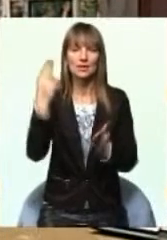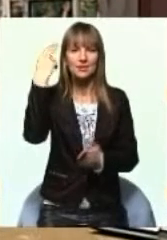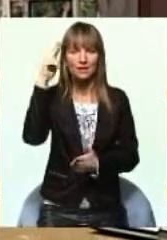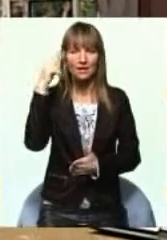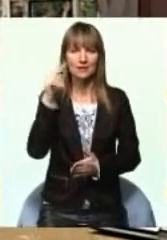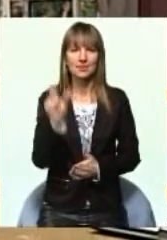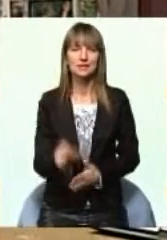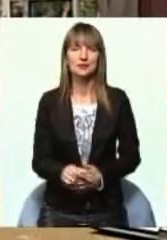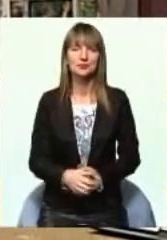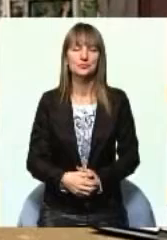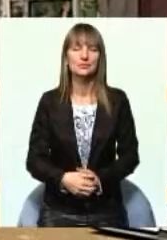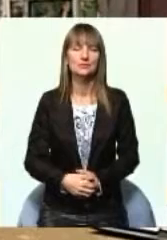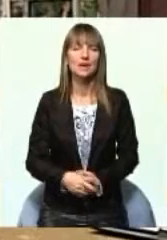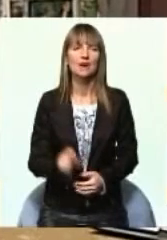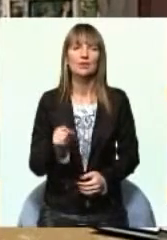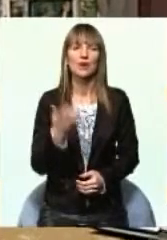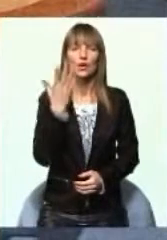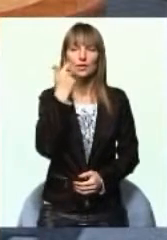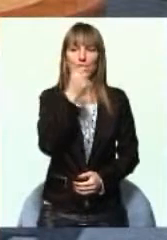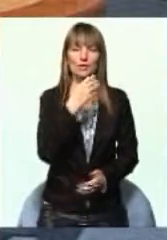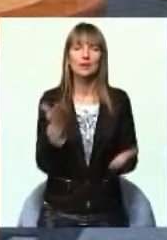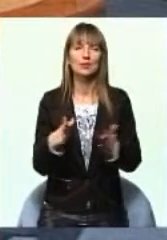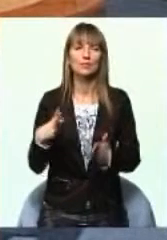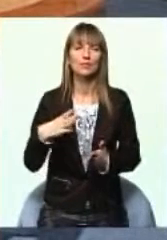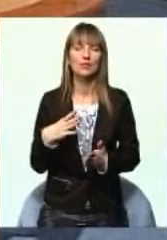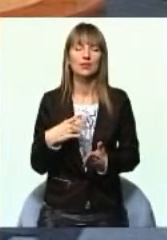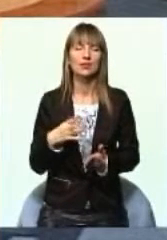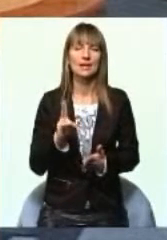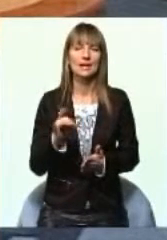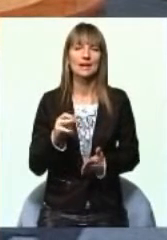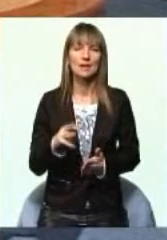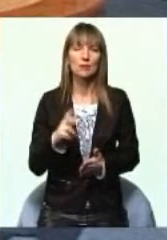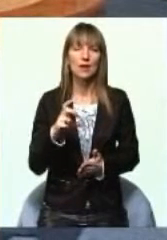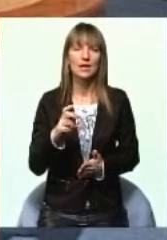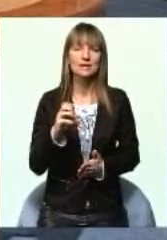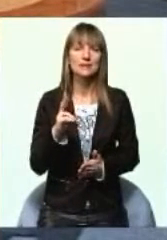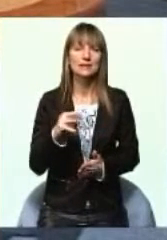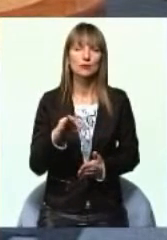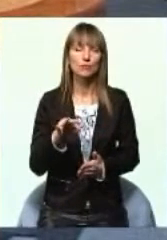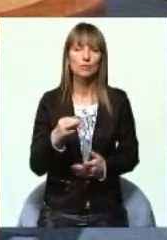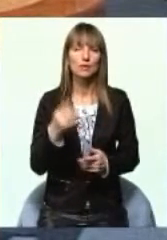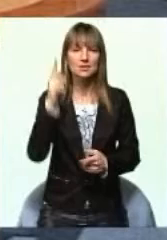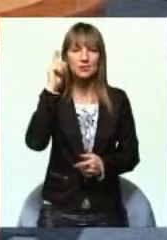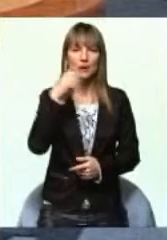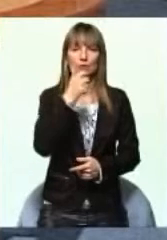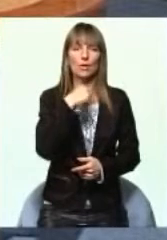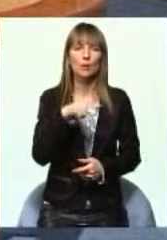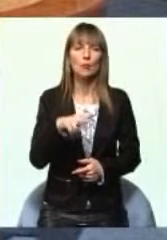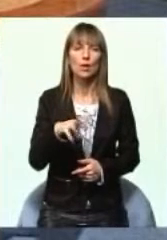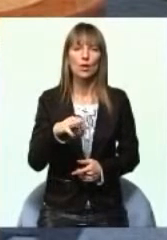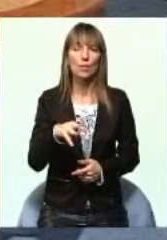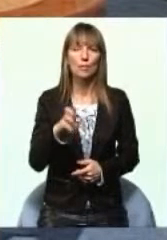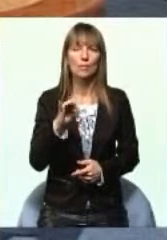дядя. А що взагалі, коли морозиво, які ще бувають, окрім ескімо, ти знаєш? Пломбір, біла